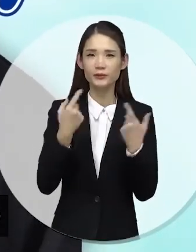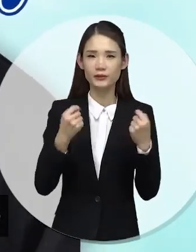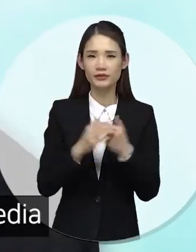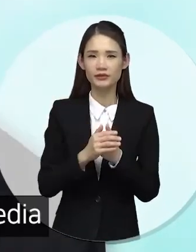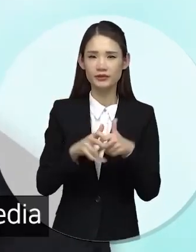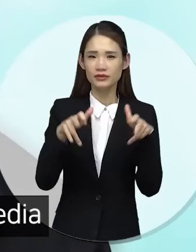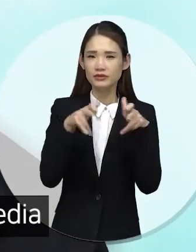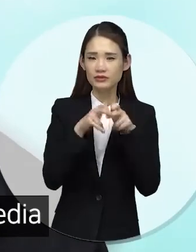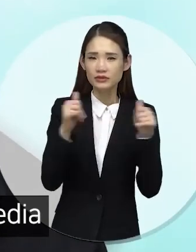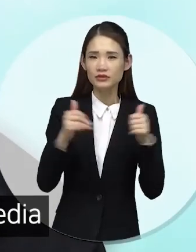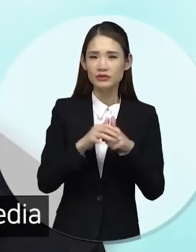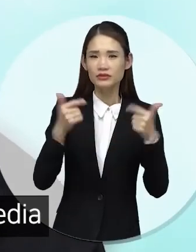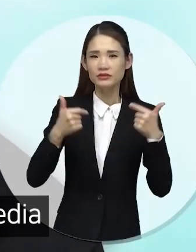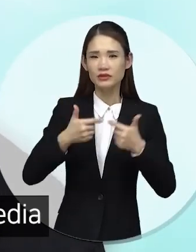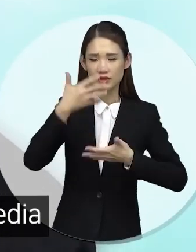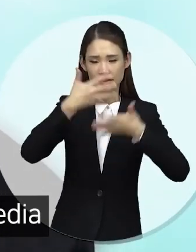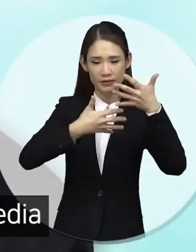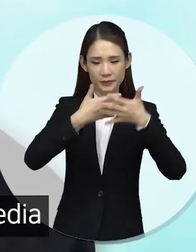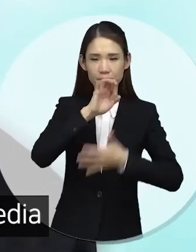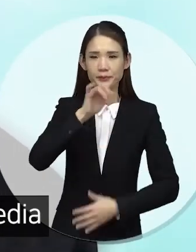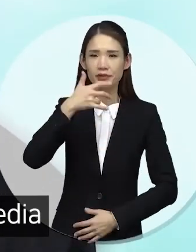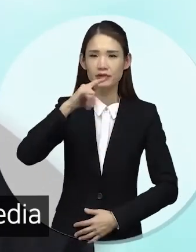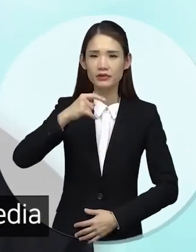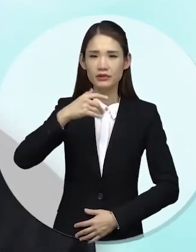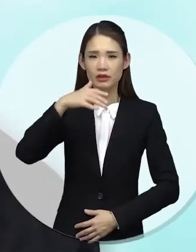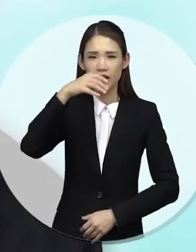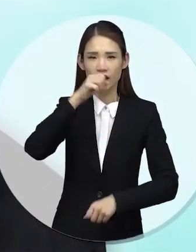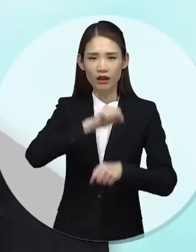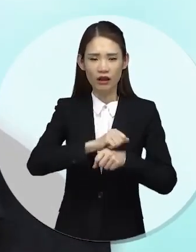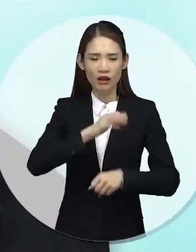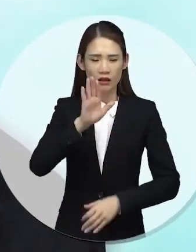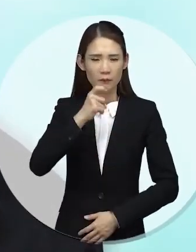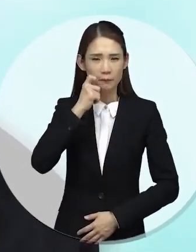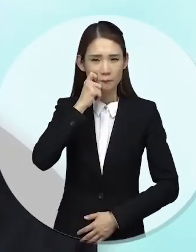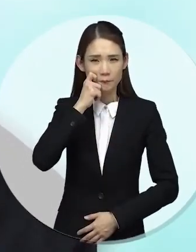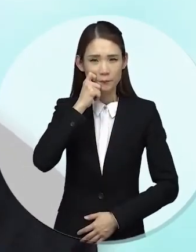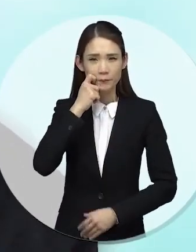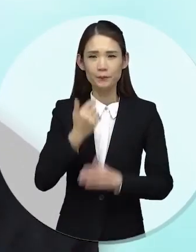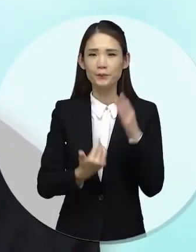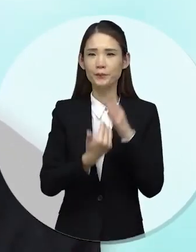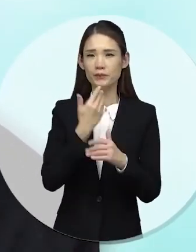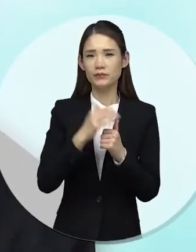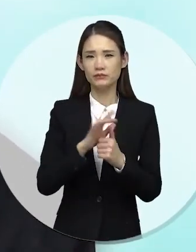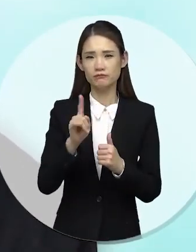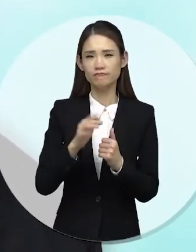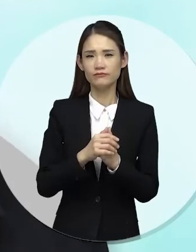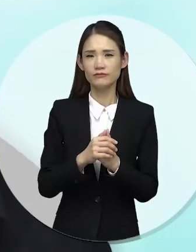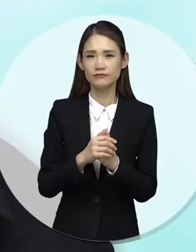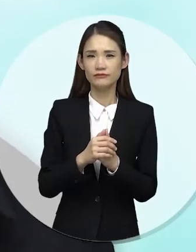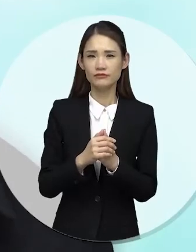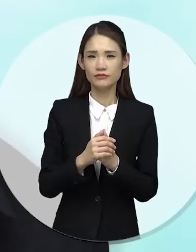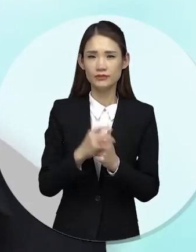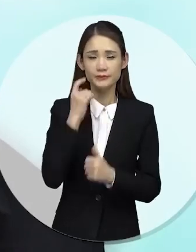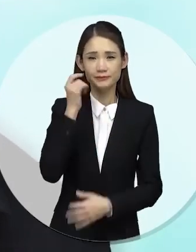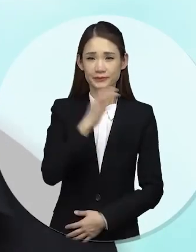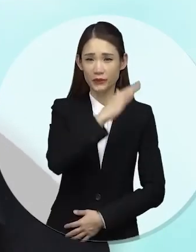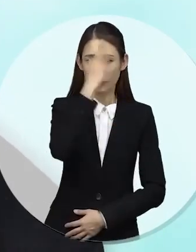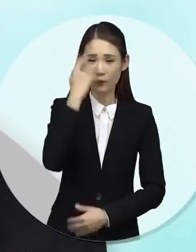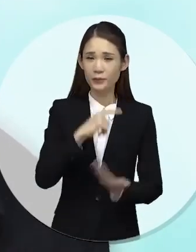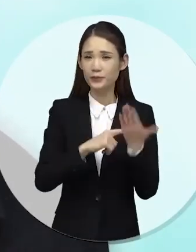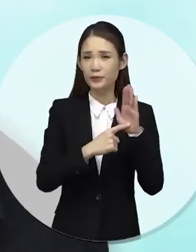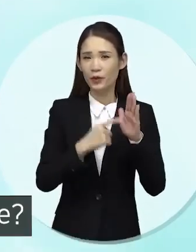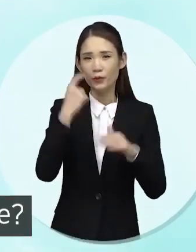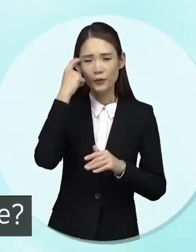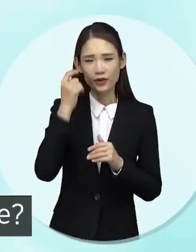생각했던 것 같아요. 왜 장애인은 늘 미디어에서 할 수 없게 나오고 뭔가 되게